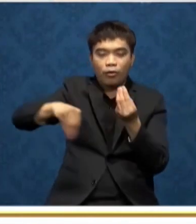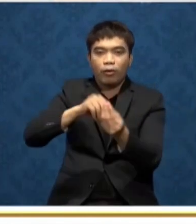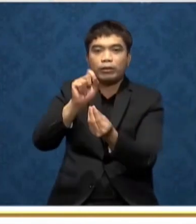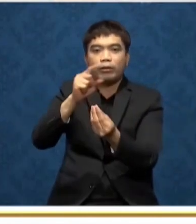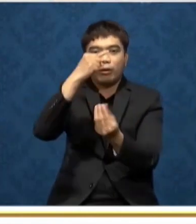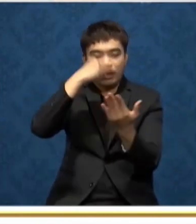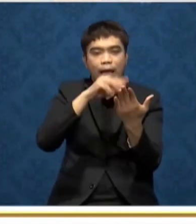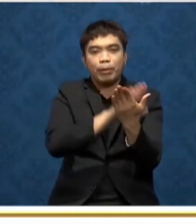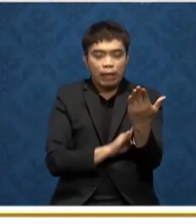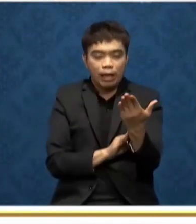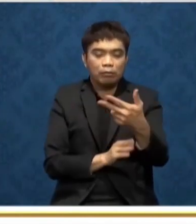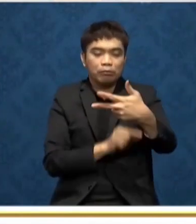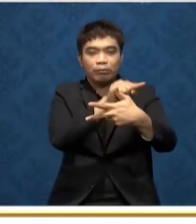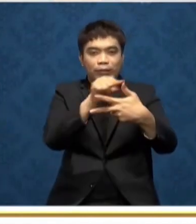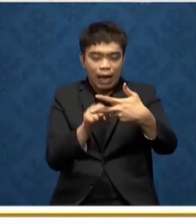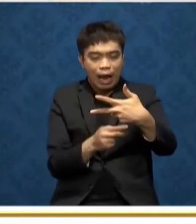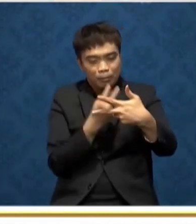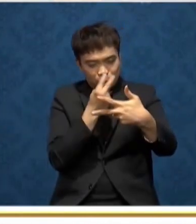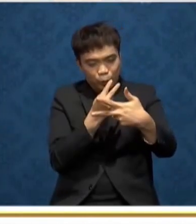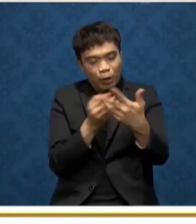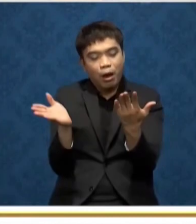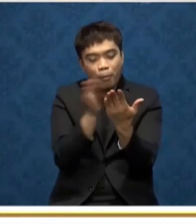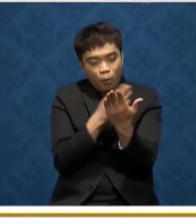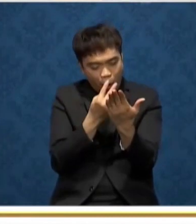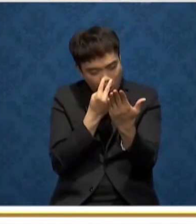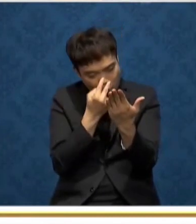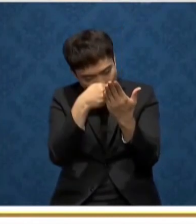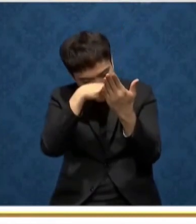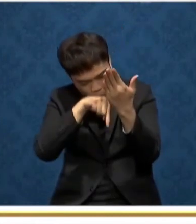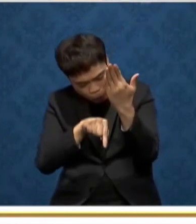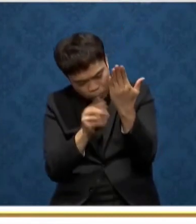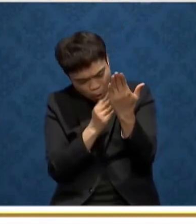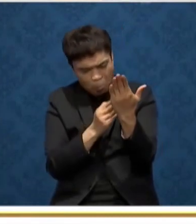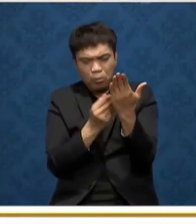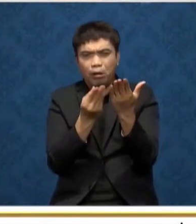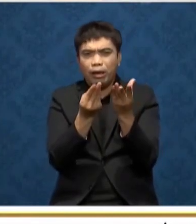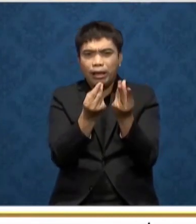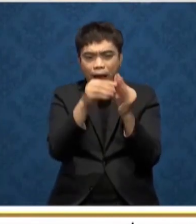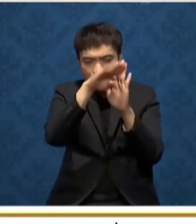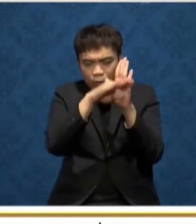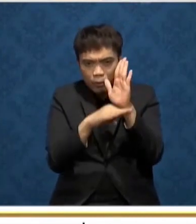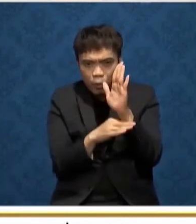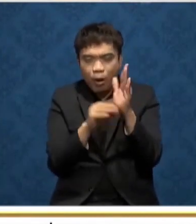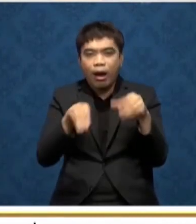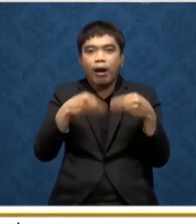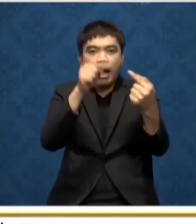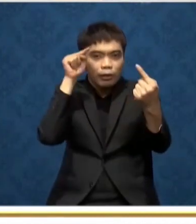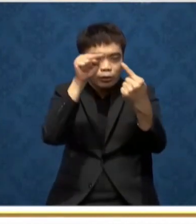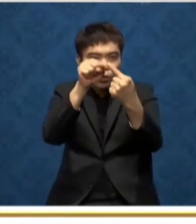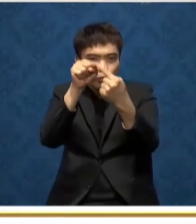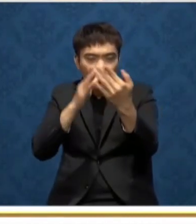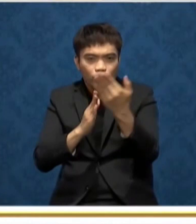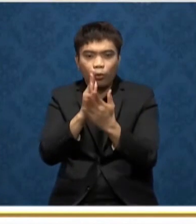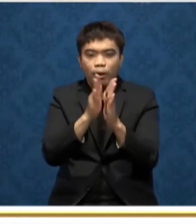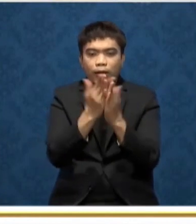เทศแต่พอเรามาดูเนือในการidezการต่างๆ เพื่ใหสำเร็ตามทั้ง 3 ปอมใหม่กลาวจากรละเอีดจะอยู่